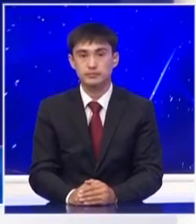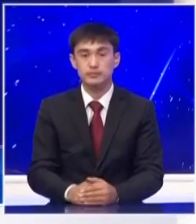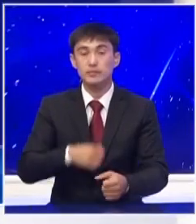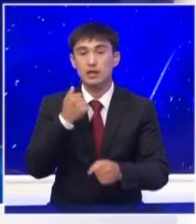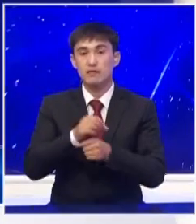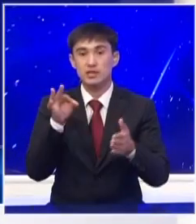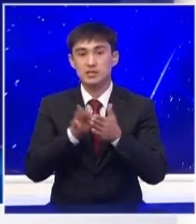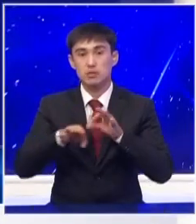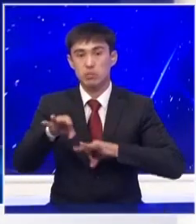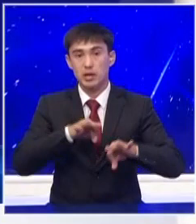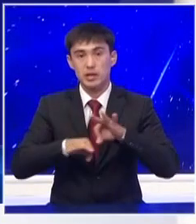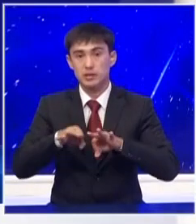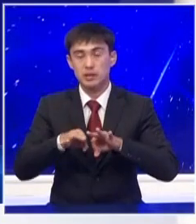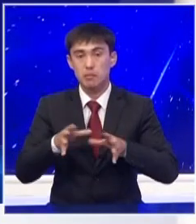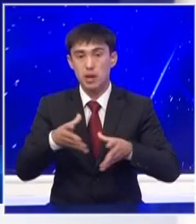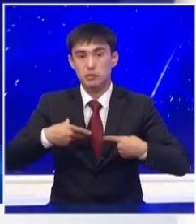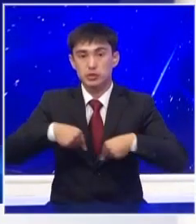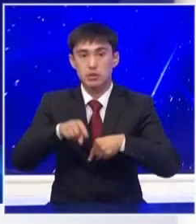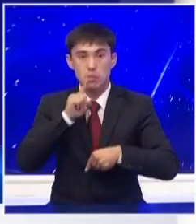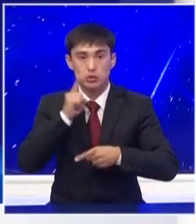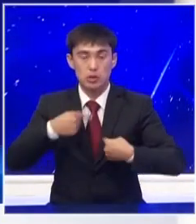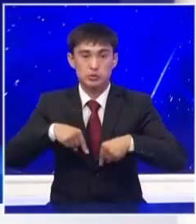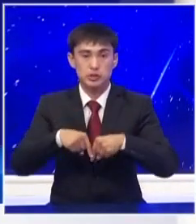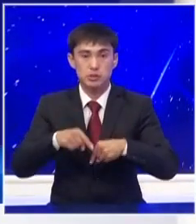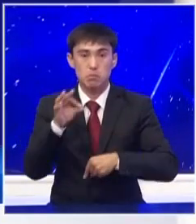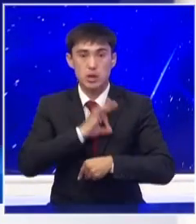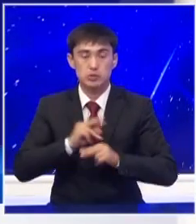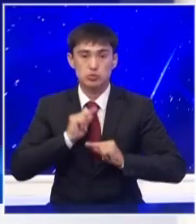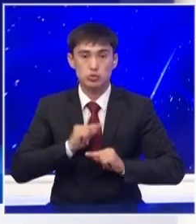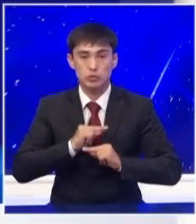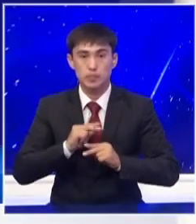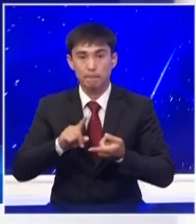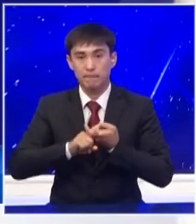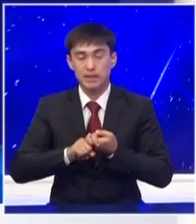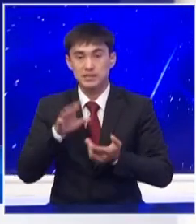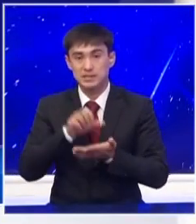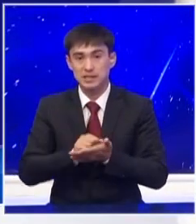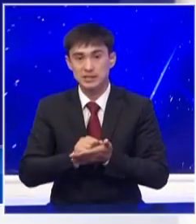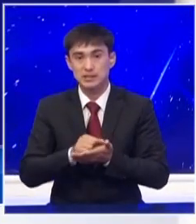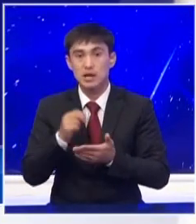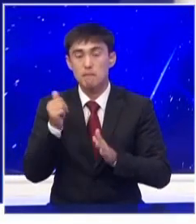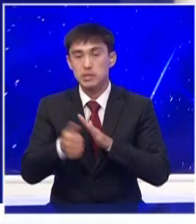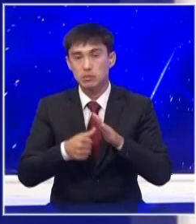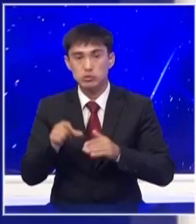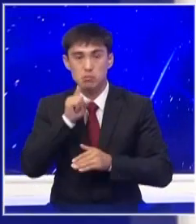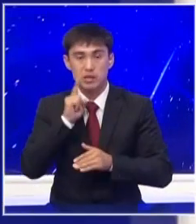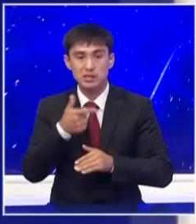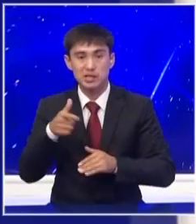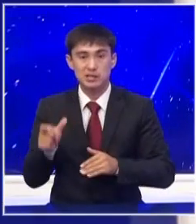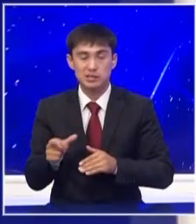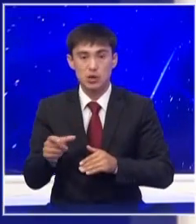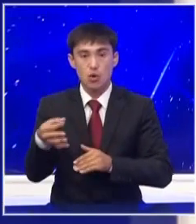Основная задача проекта «Жасыл-Ель» – приобщение молодежи к общественно полезному труду. Сезонная занятость, в том числе безработных молодых